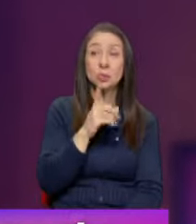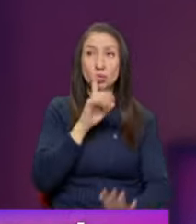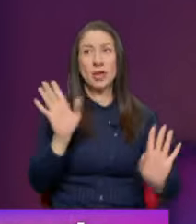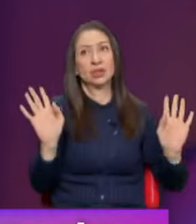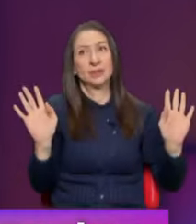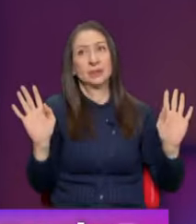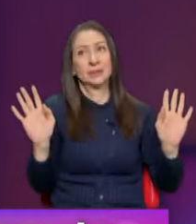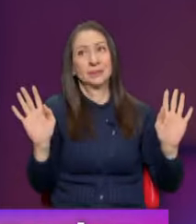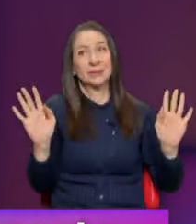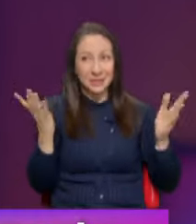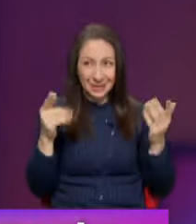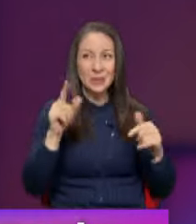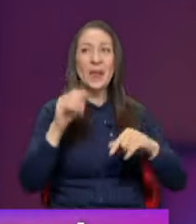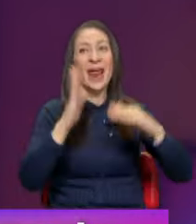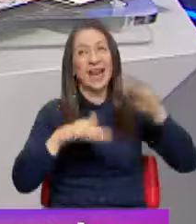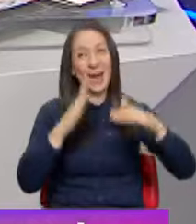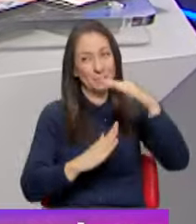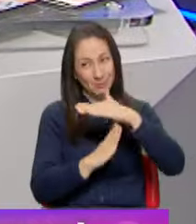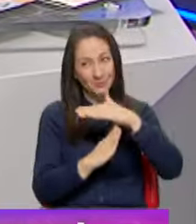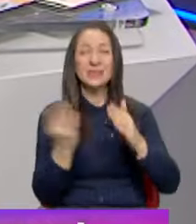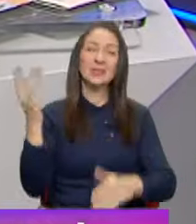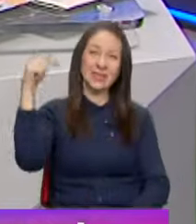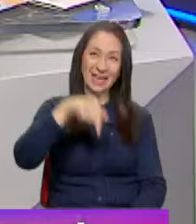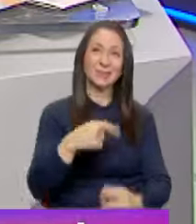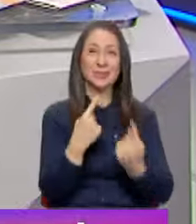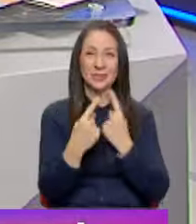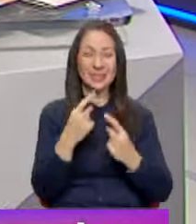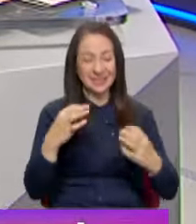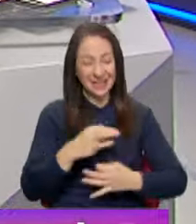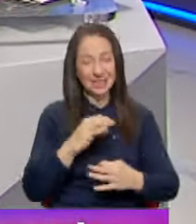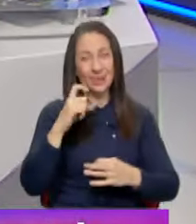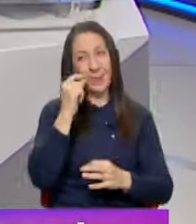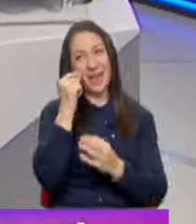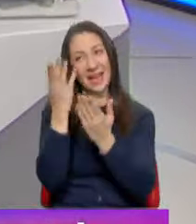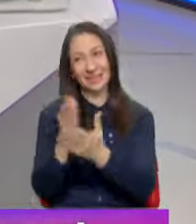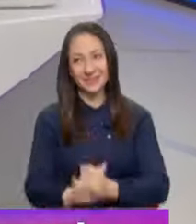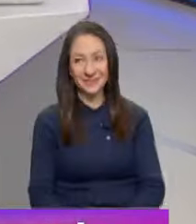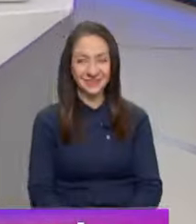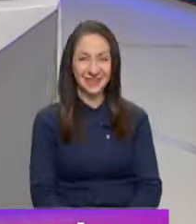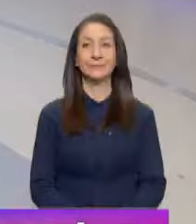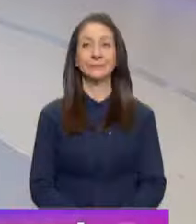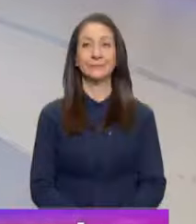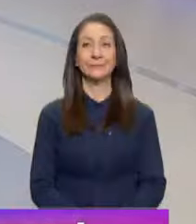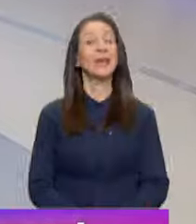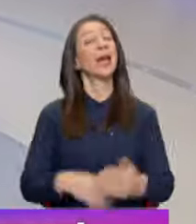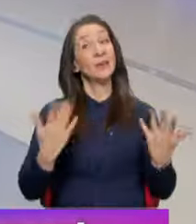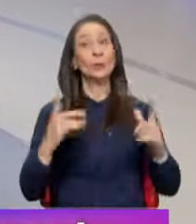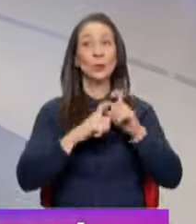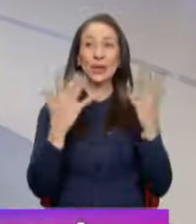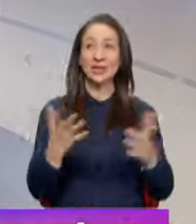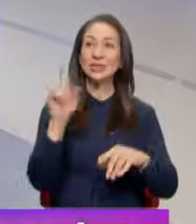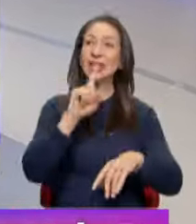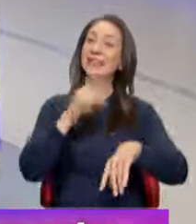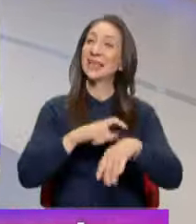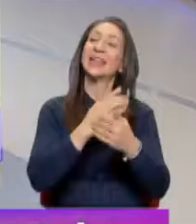susmayacağız peki şimdi bir molaya gidelim döndüğümüzde konuşacağız Sayın Cemal enginyurt efendim günaydın